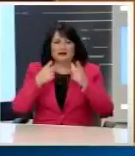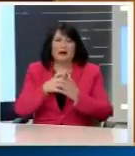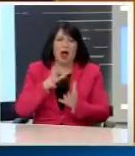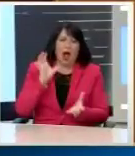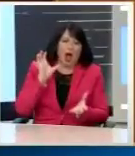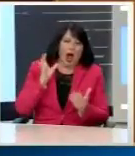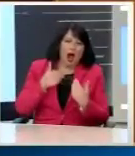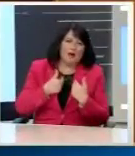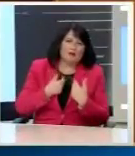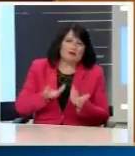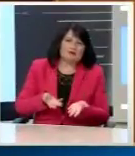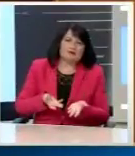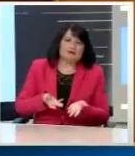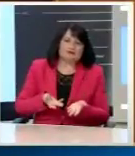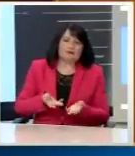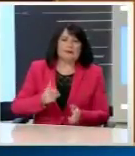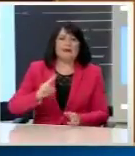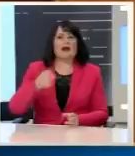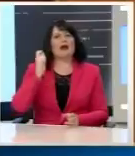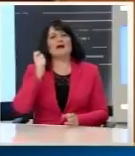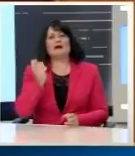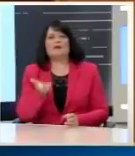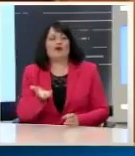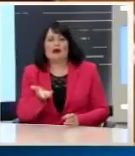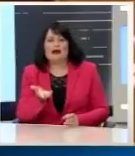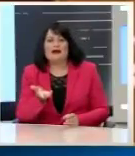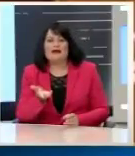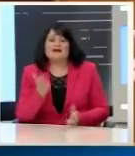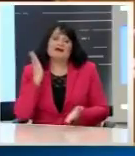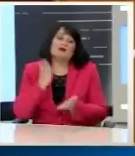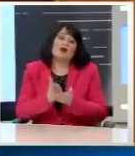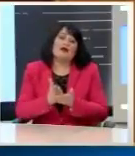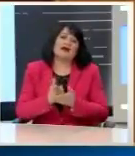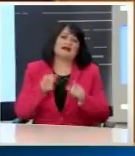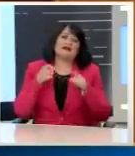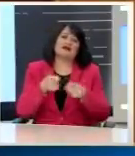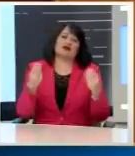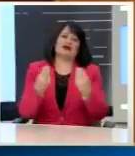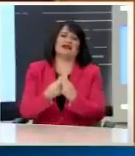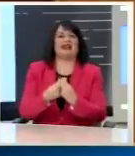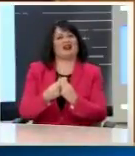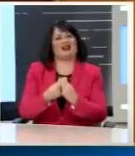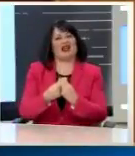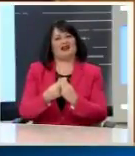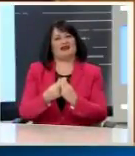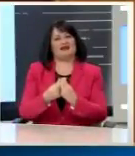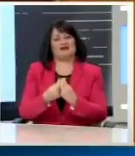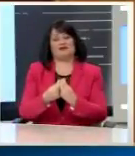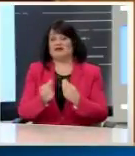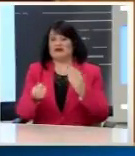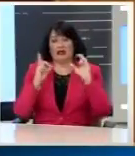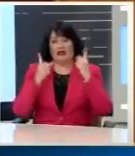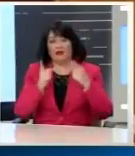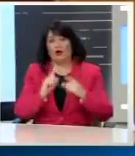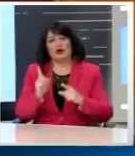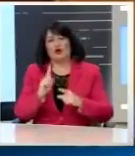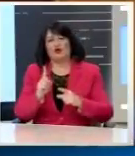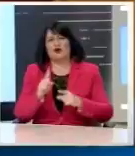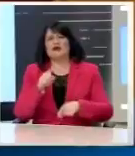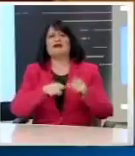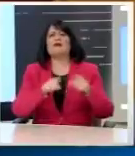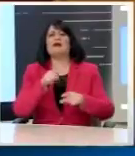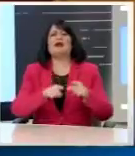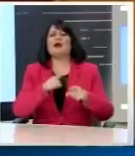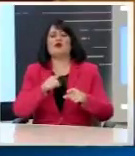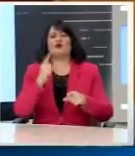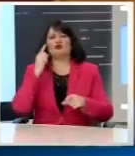είναι η αντιπολίτευση που έχετε επιλέξει και που ταιριάζει όχι στην παραταξή σας, αλλά σε κάποιους νεόκοπους